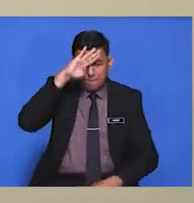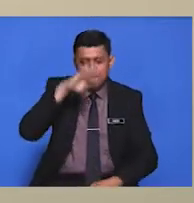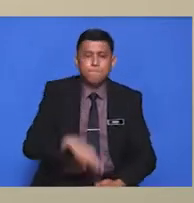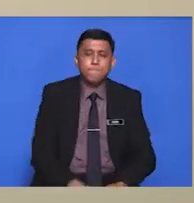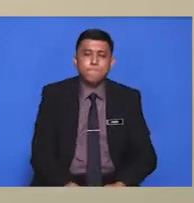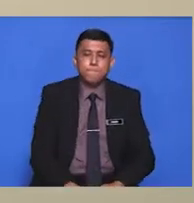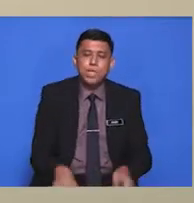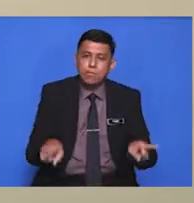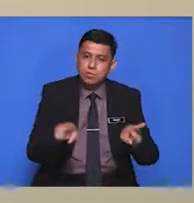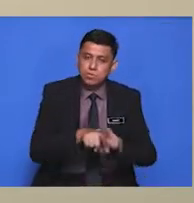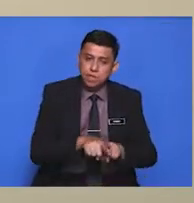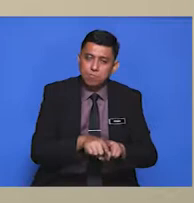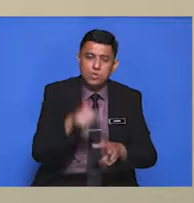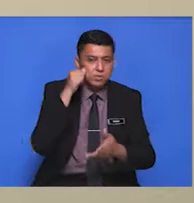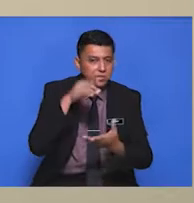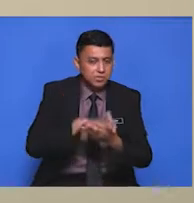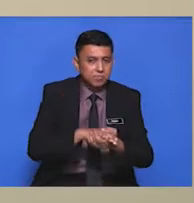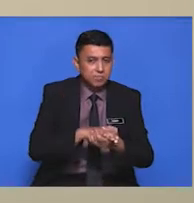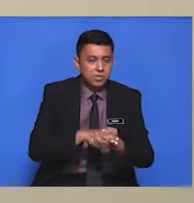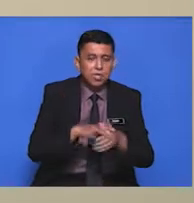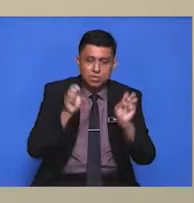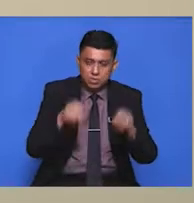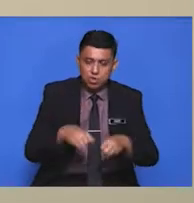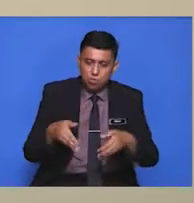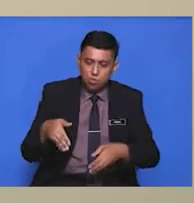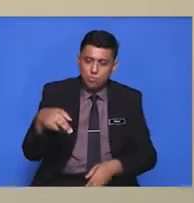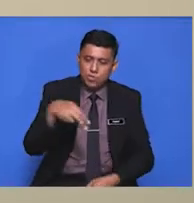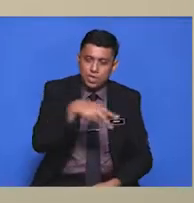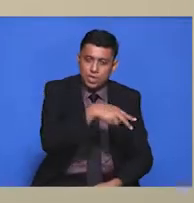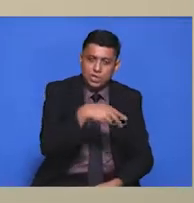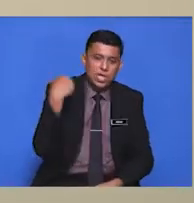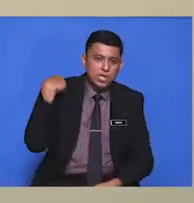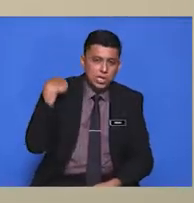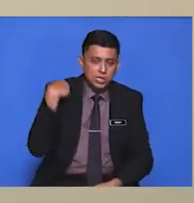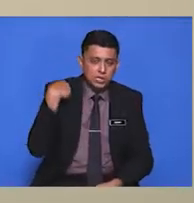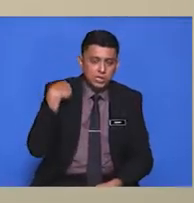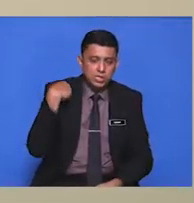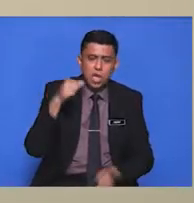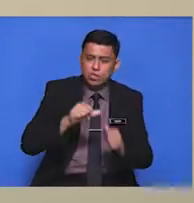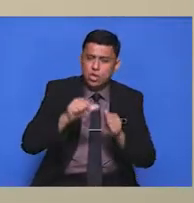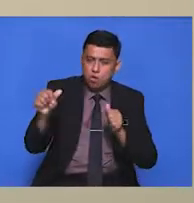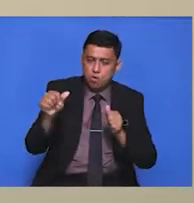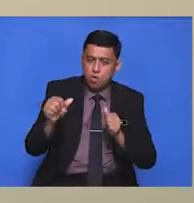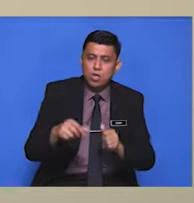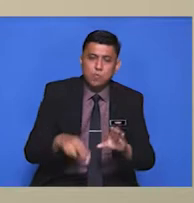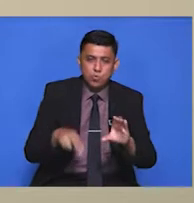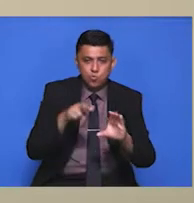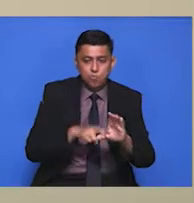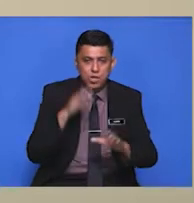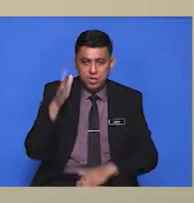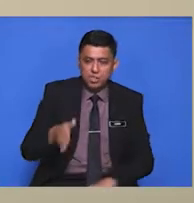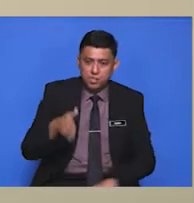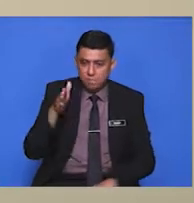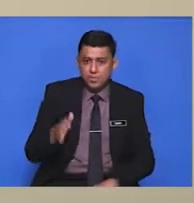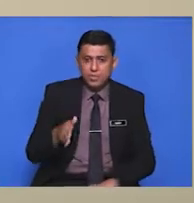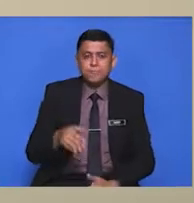Dodo bersama isterinya, Misa, sanggup berjalan kaki dalam jarak yang jauh semata-mata untuk menumpang kereta api di